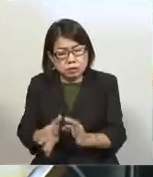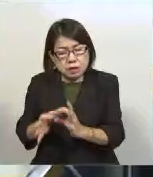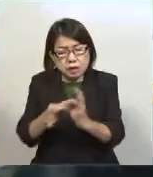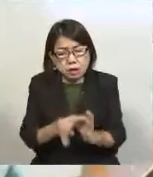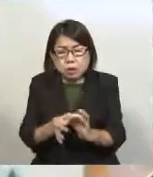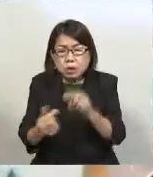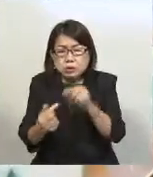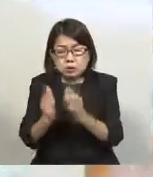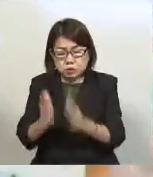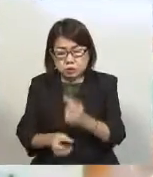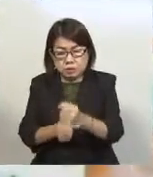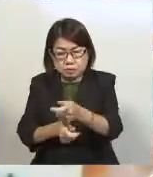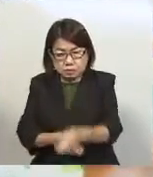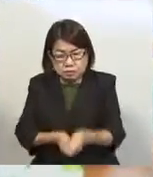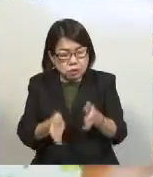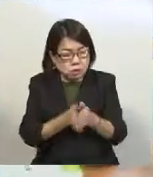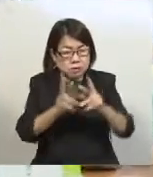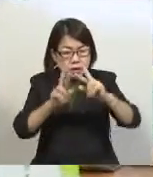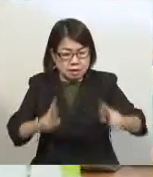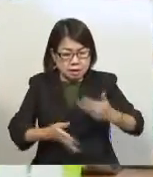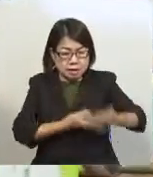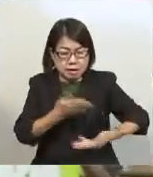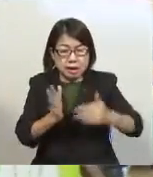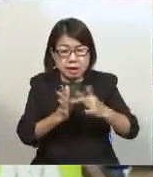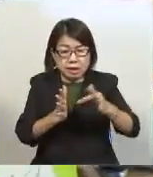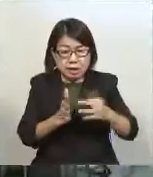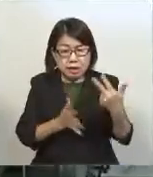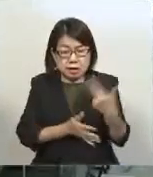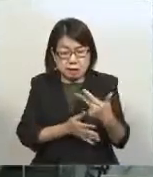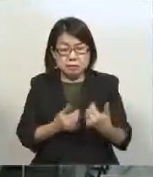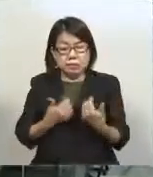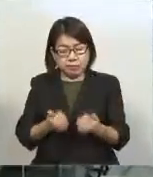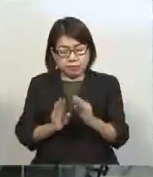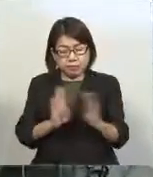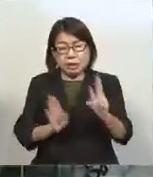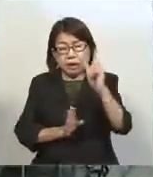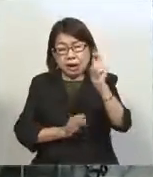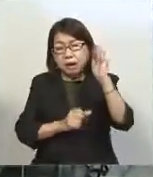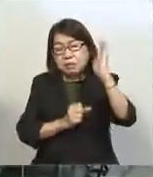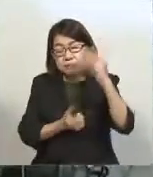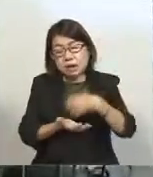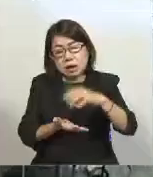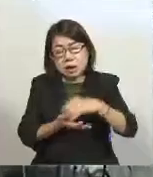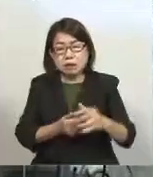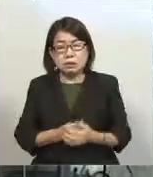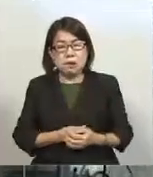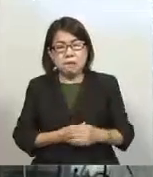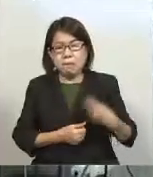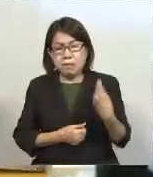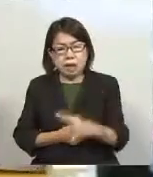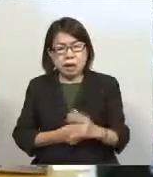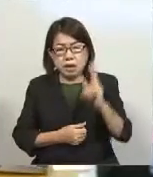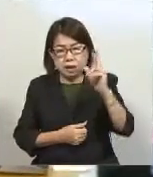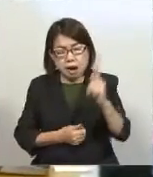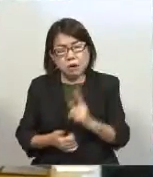องของเกษตรกรและร้านจำหน่ายด้วยค่ะ ซึ่งในการแถลงข่าวผลการประชุมครั้งนี้นะคะก็ไม่ได้อนุญาตให้สื่อมวล